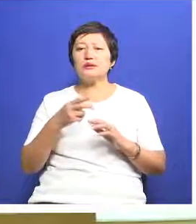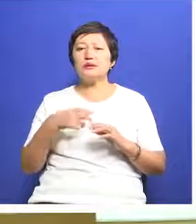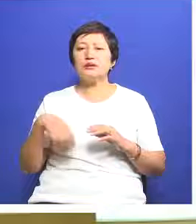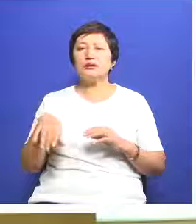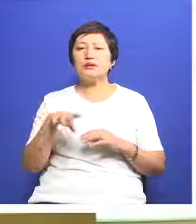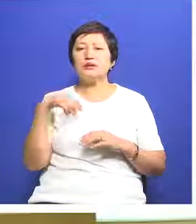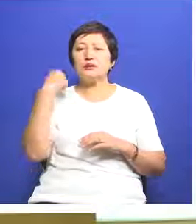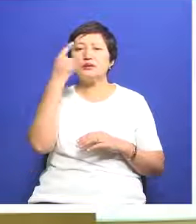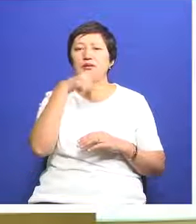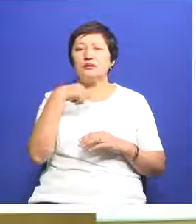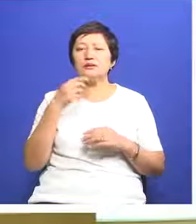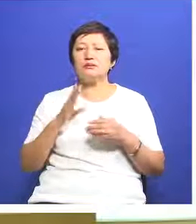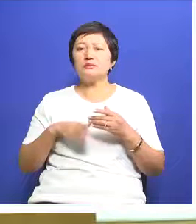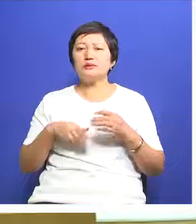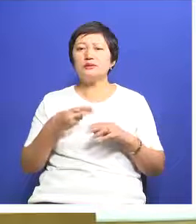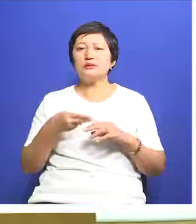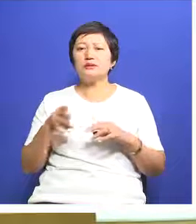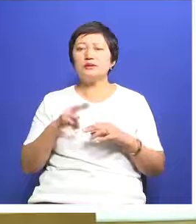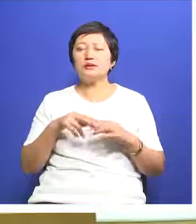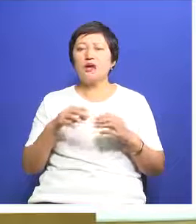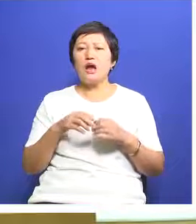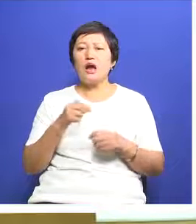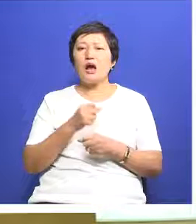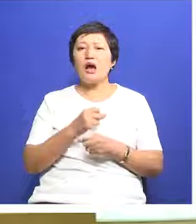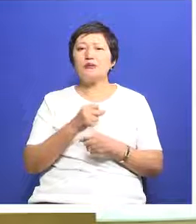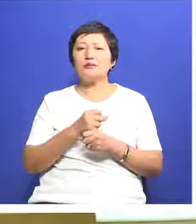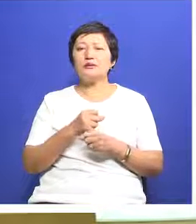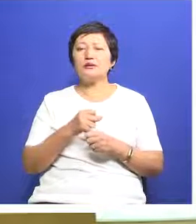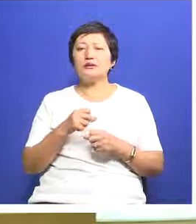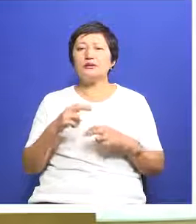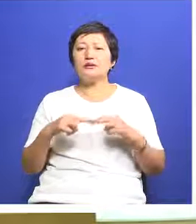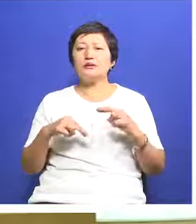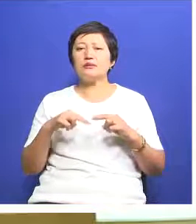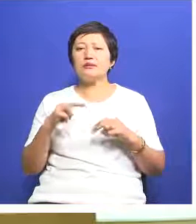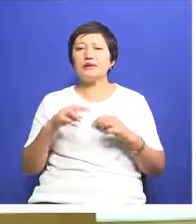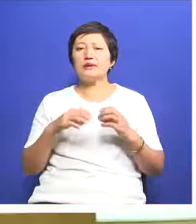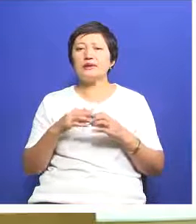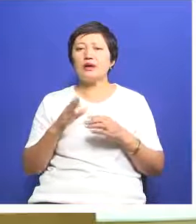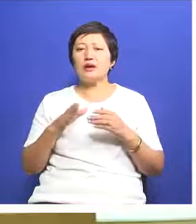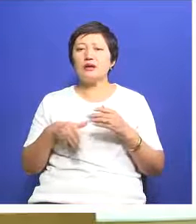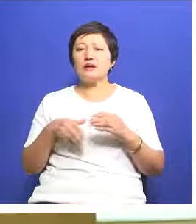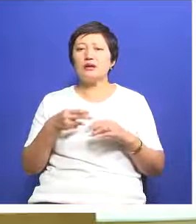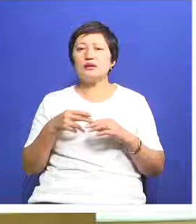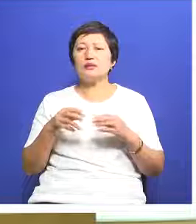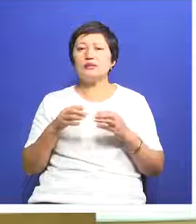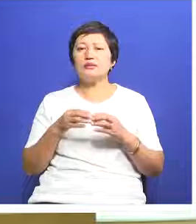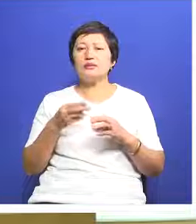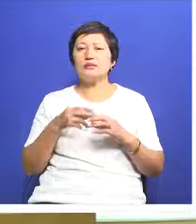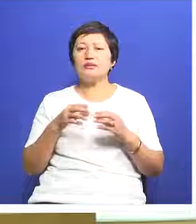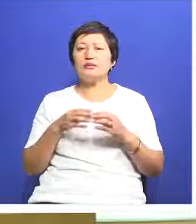Келер жылға бітет. Әкімшілік ғимаратын аяқтап бітіру.